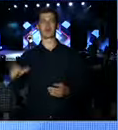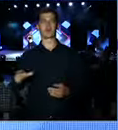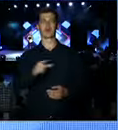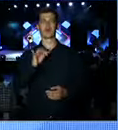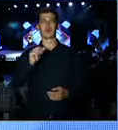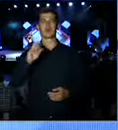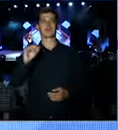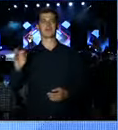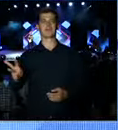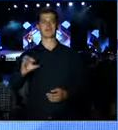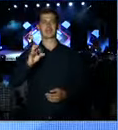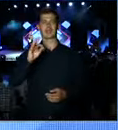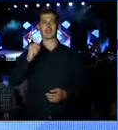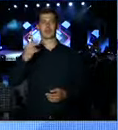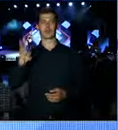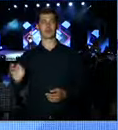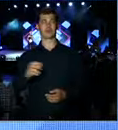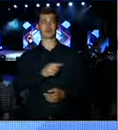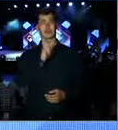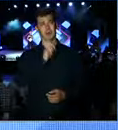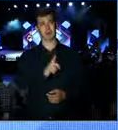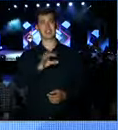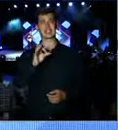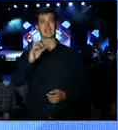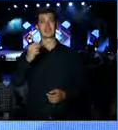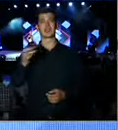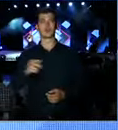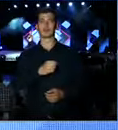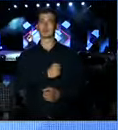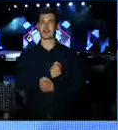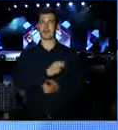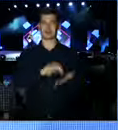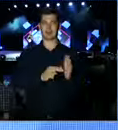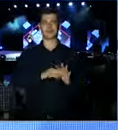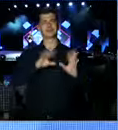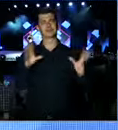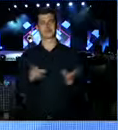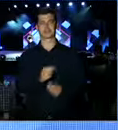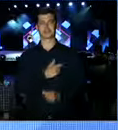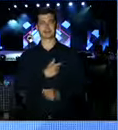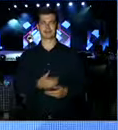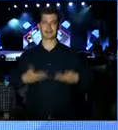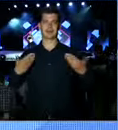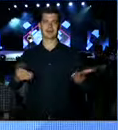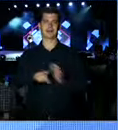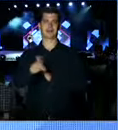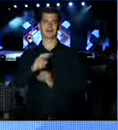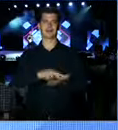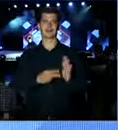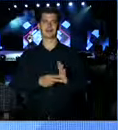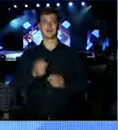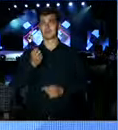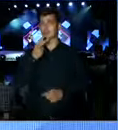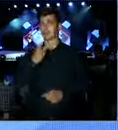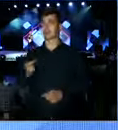Jarosławem Stańko. To jest człowiek, który absolutnie kocha taniec i oddaje całe serce dla tańca. Zaraz